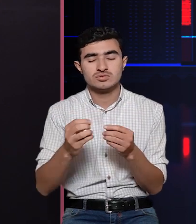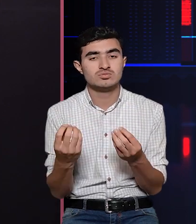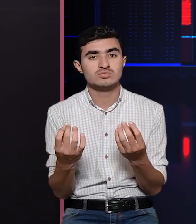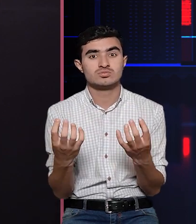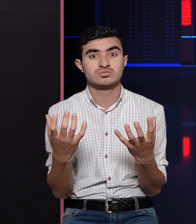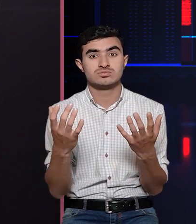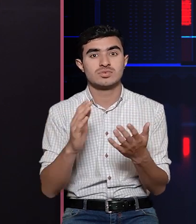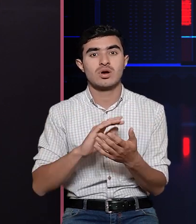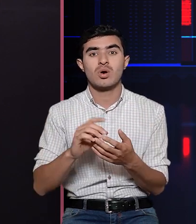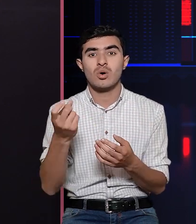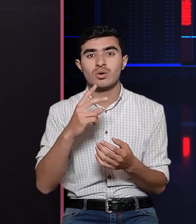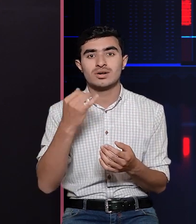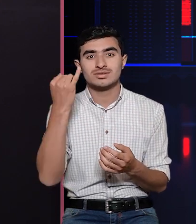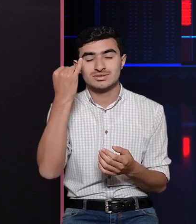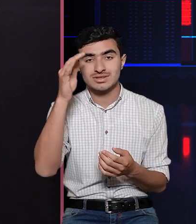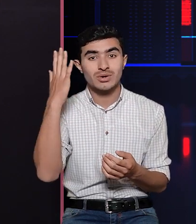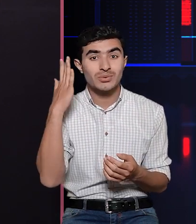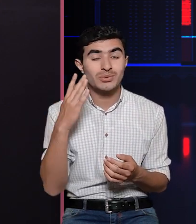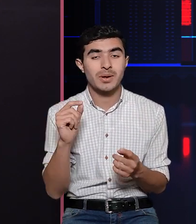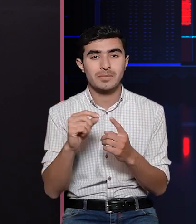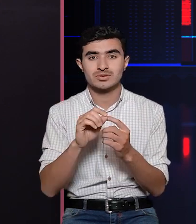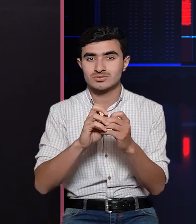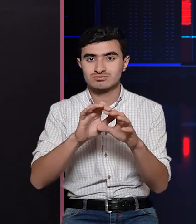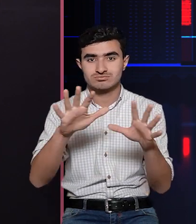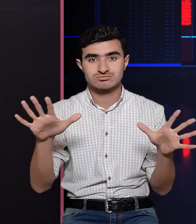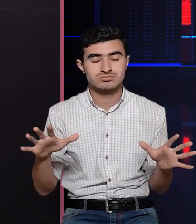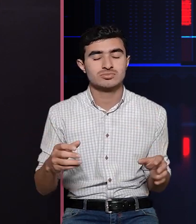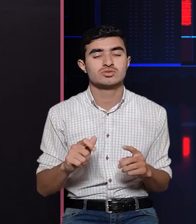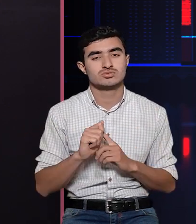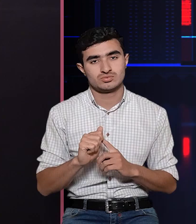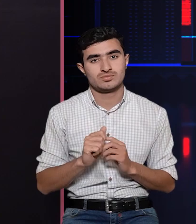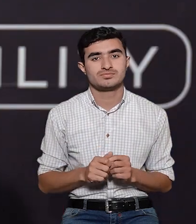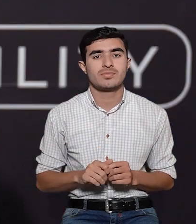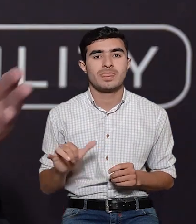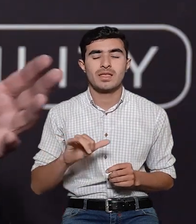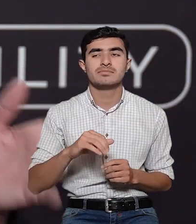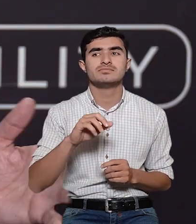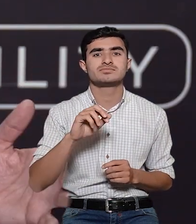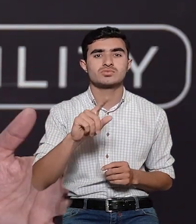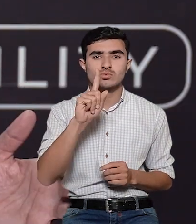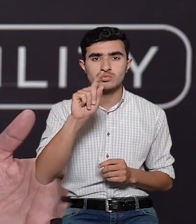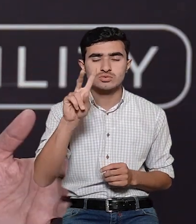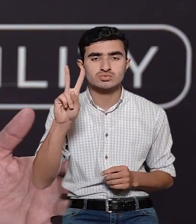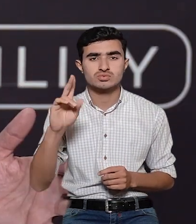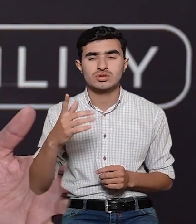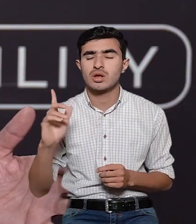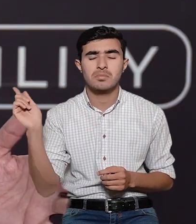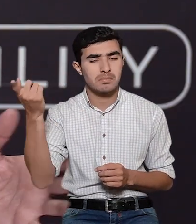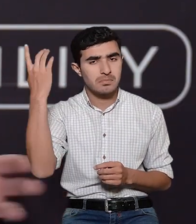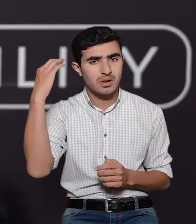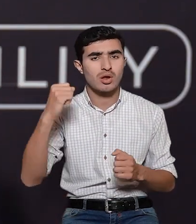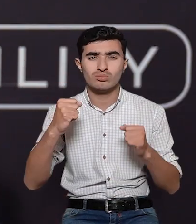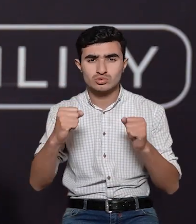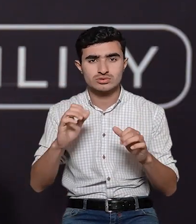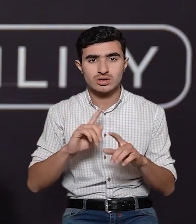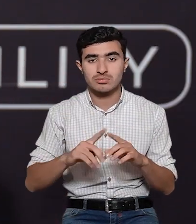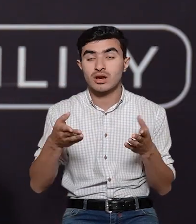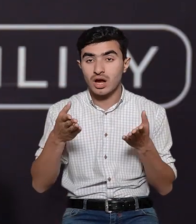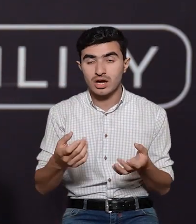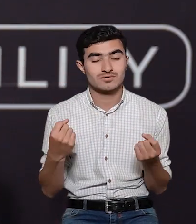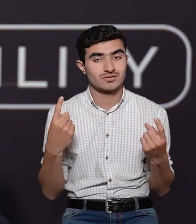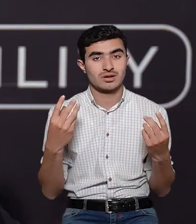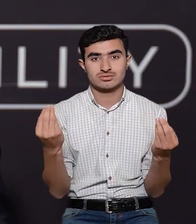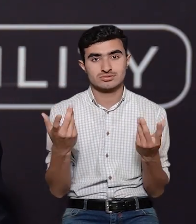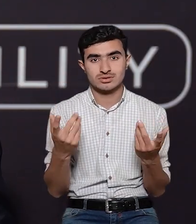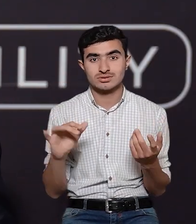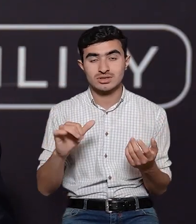مند پاکستان کی, ایک سرسبز و شاداب پاکستان کی ہم بنیاد رکھ سکیں. جس طرح ریسکیو 1122 ناممکن لگتا تھا, یہ آج ناممکن لگتی